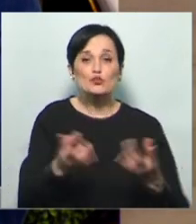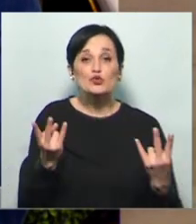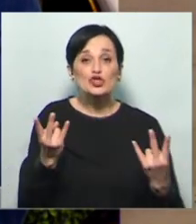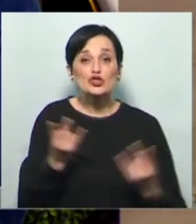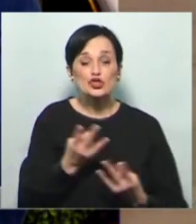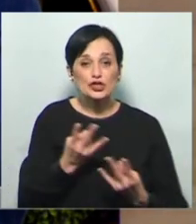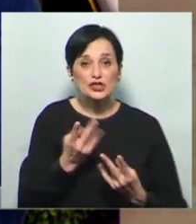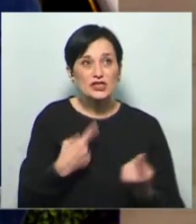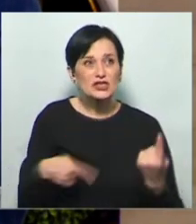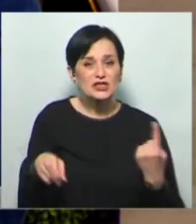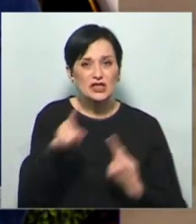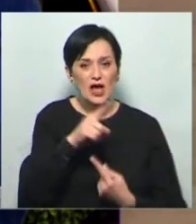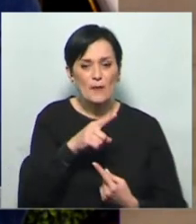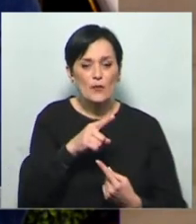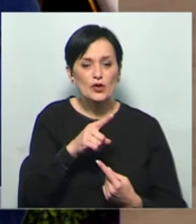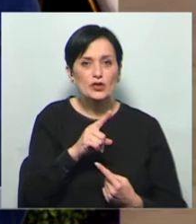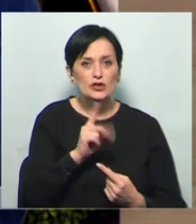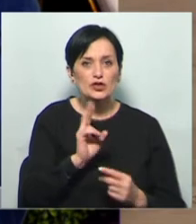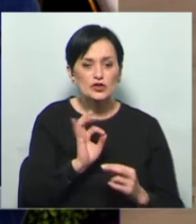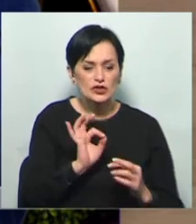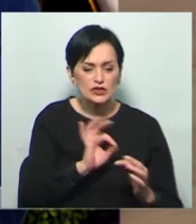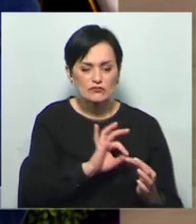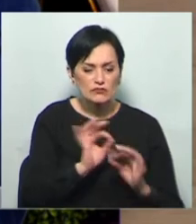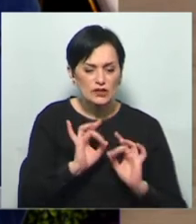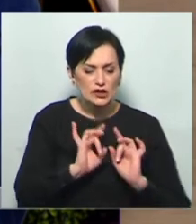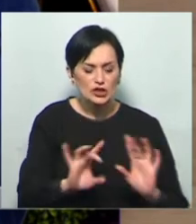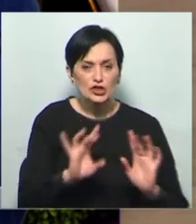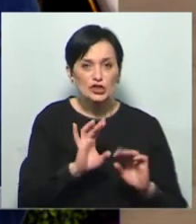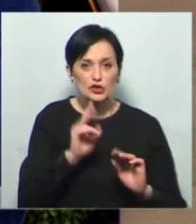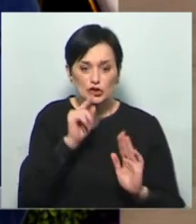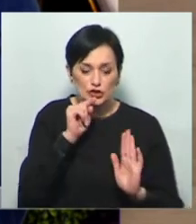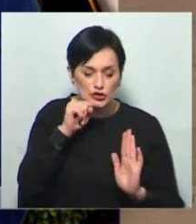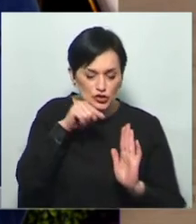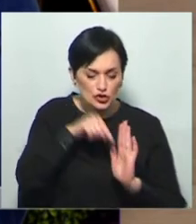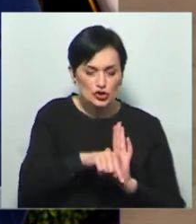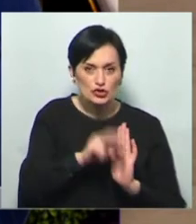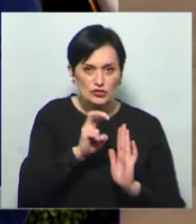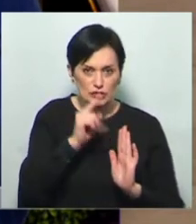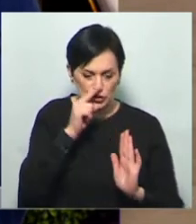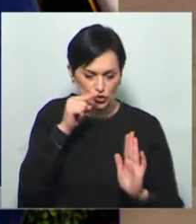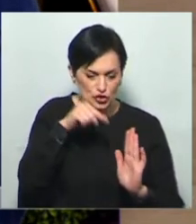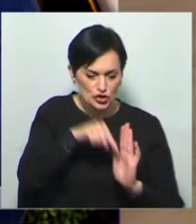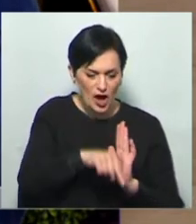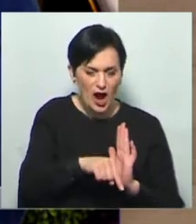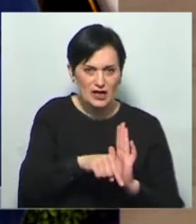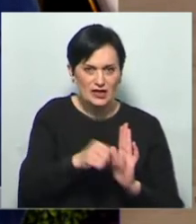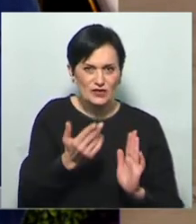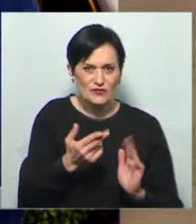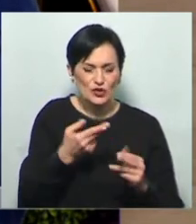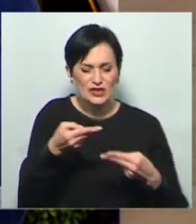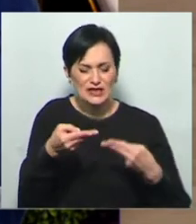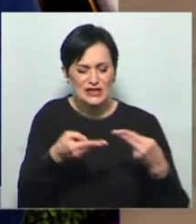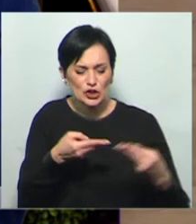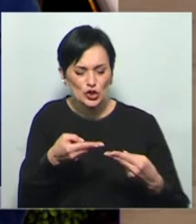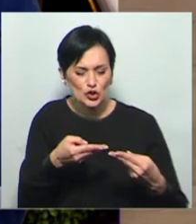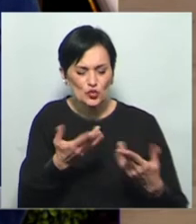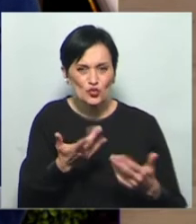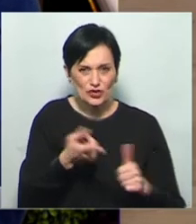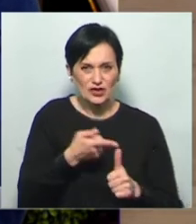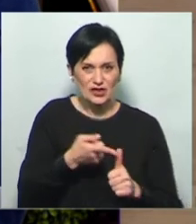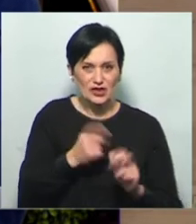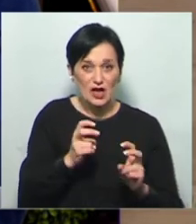სჭირდება ესე თქვა ინტერვენცია გარკვეული ჩარევა ინვაზიური ჩარევა ინვაზიური თუ ქირურგია